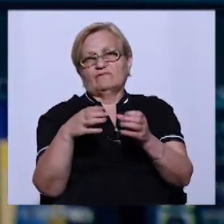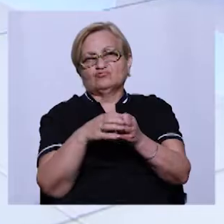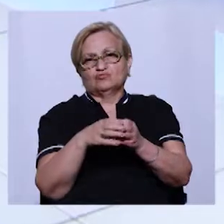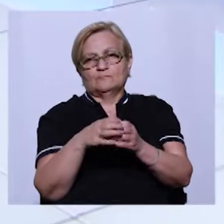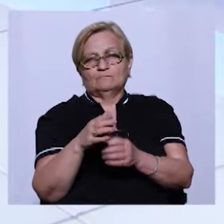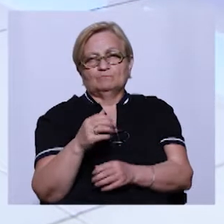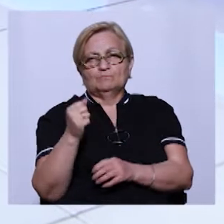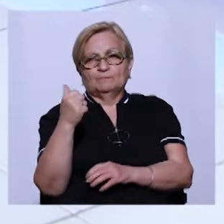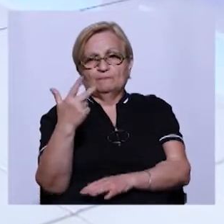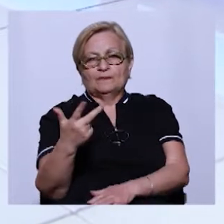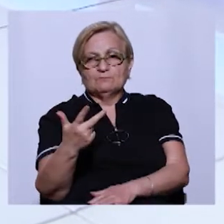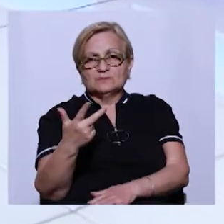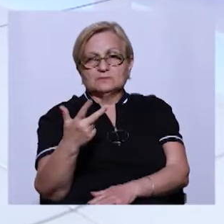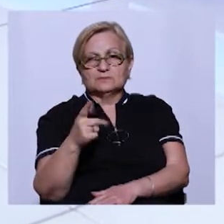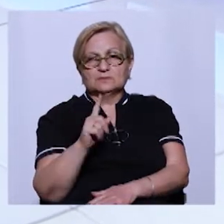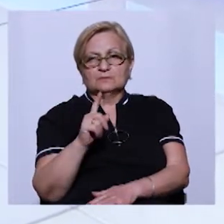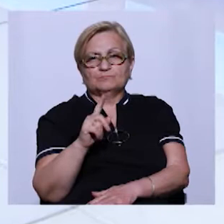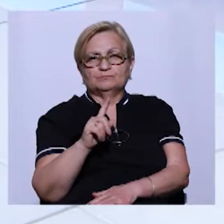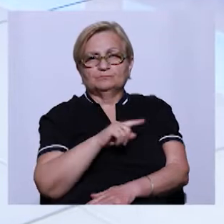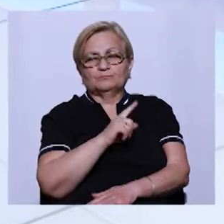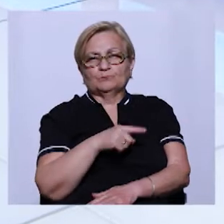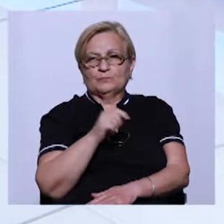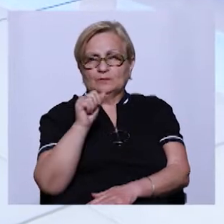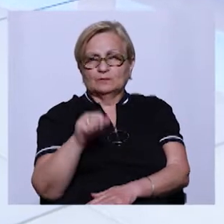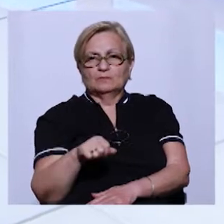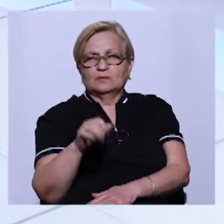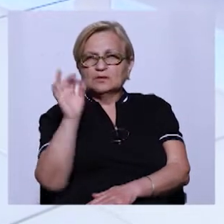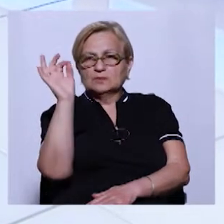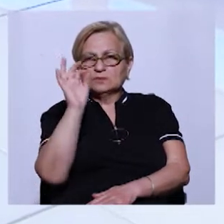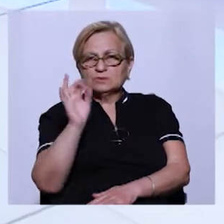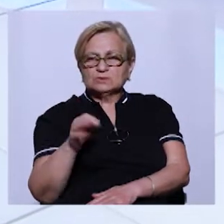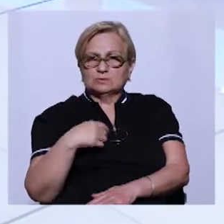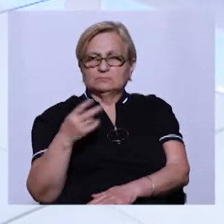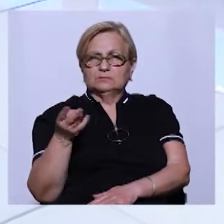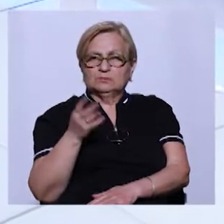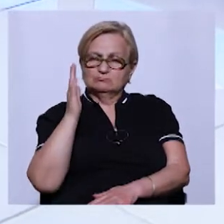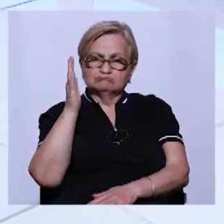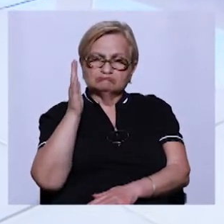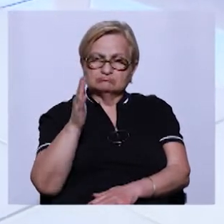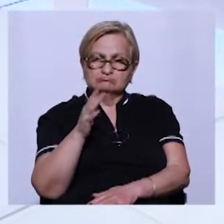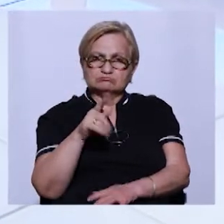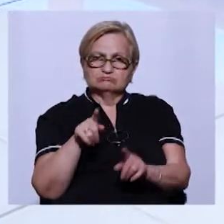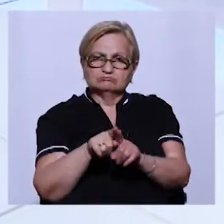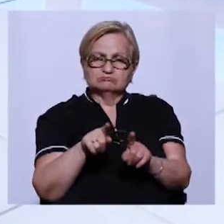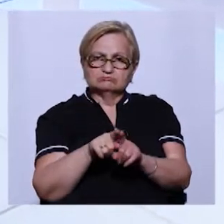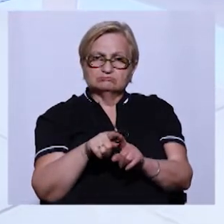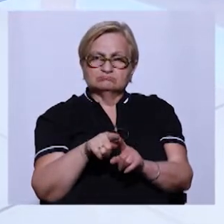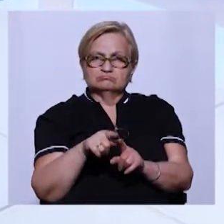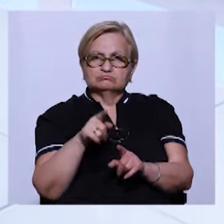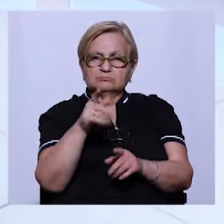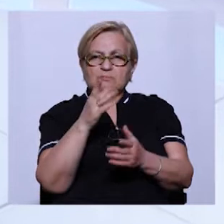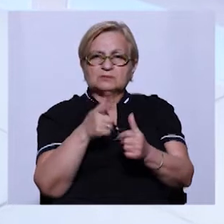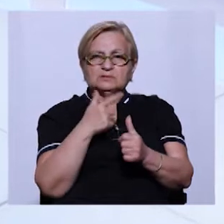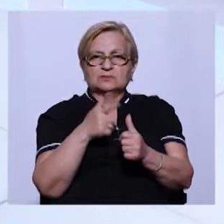და მესამე თვისება, რომელიც ძალიან ხშირად დამჭირდება, ამას ქვია